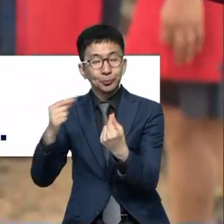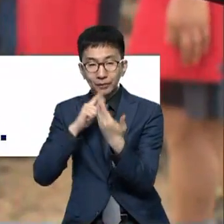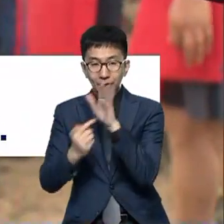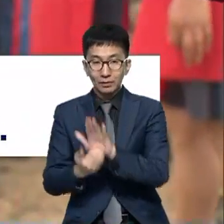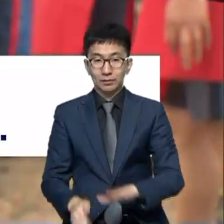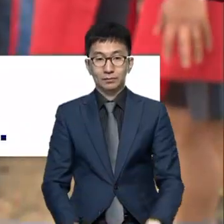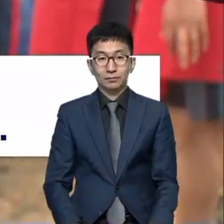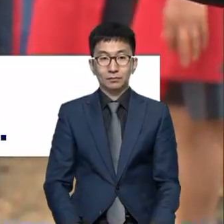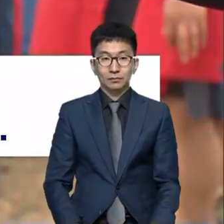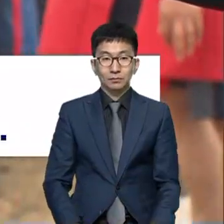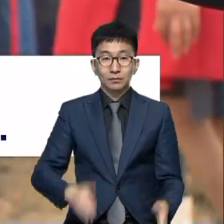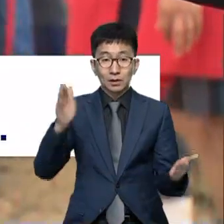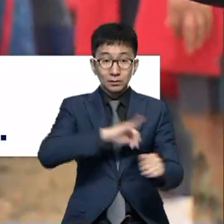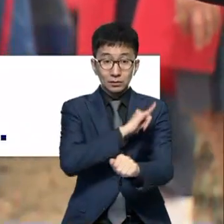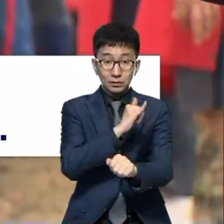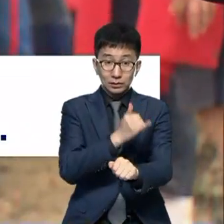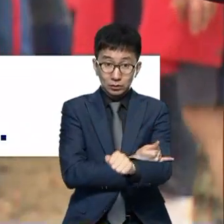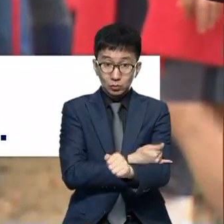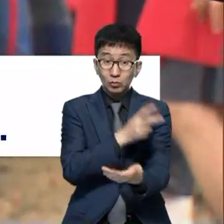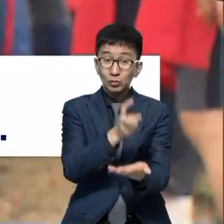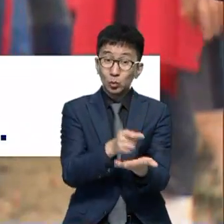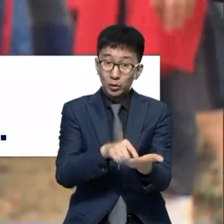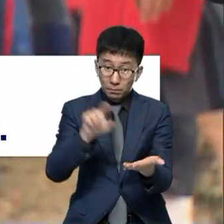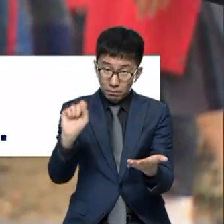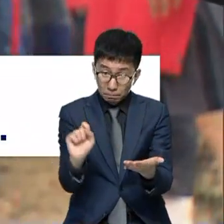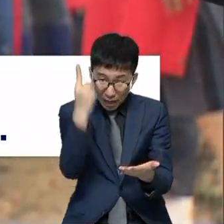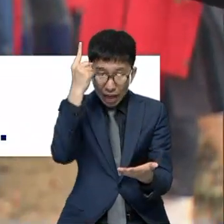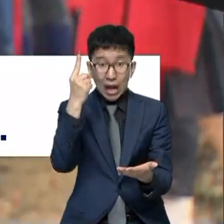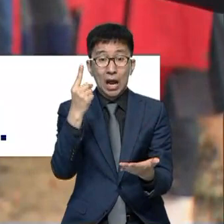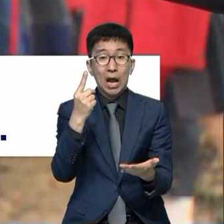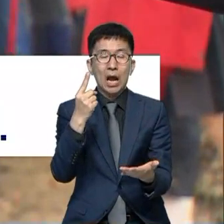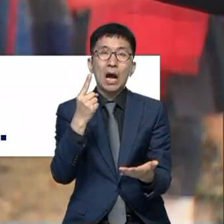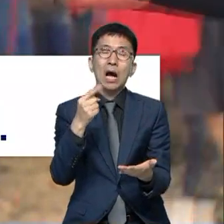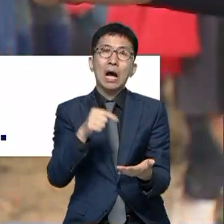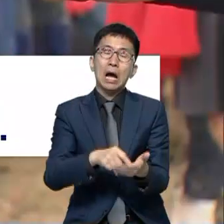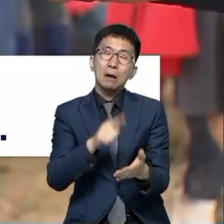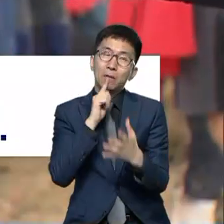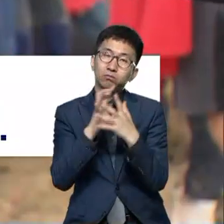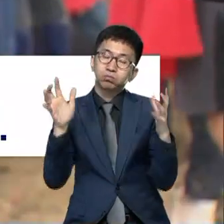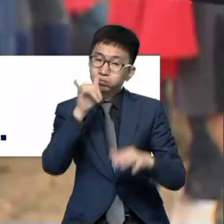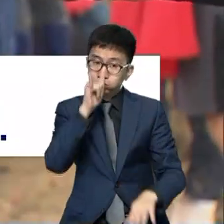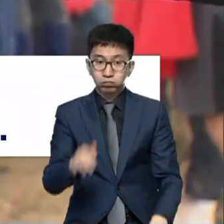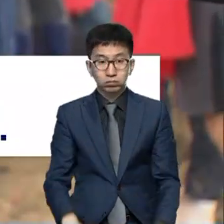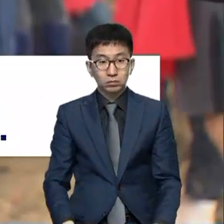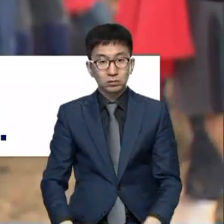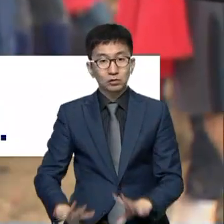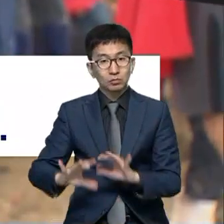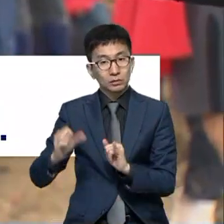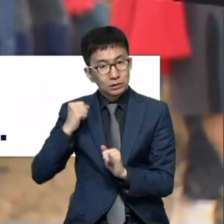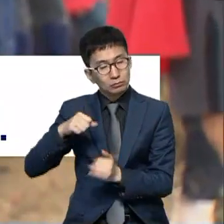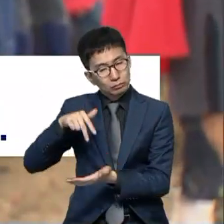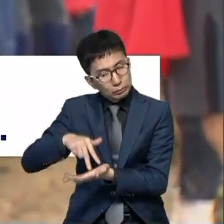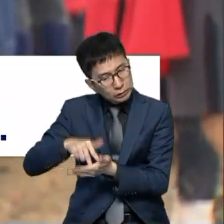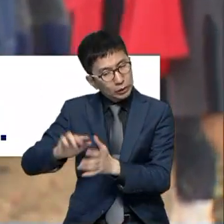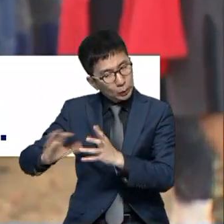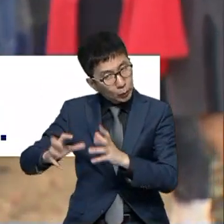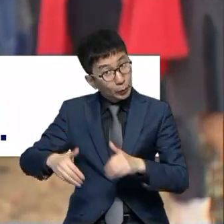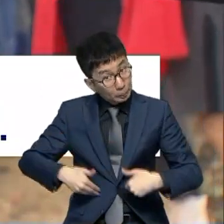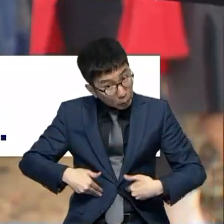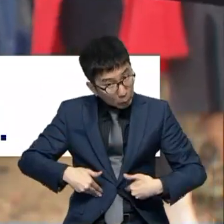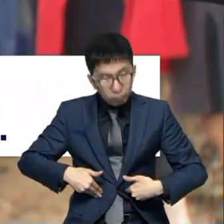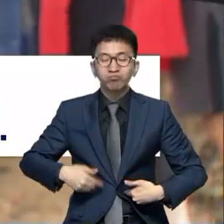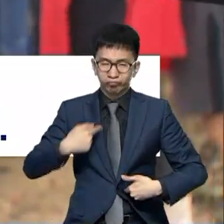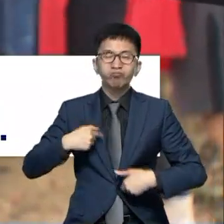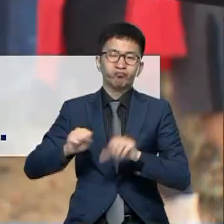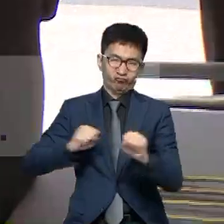인권조례도 그 원인이 되었다고 주장하는 분들이 많이 있습니다. 당 차원의 대책이 필요하면은 필요한 조치를 해야